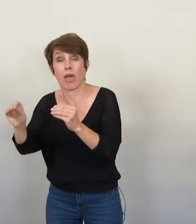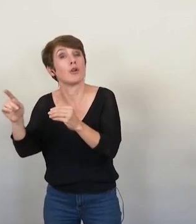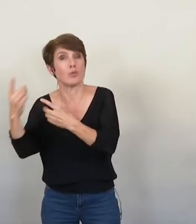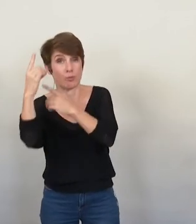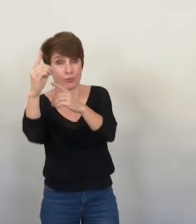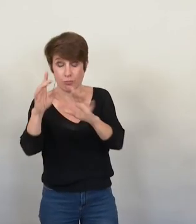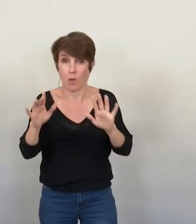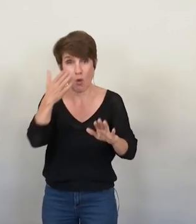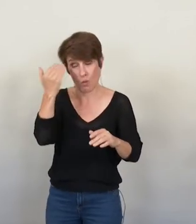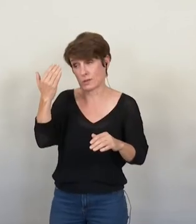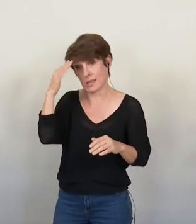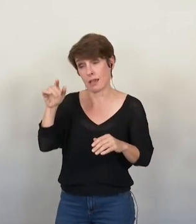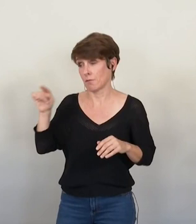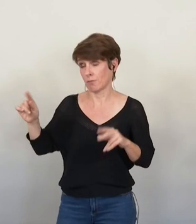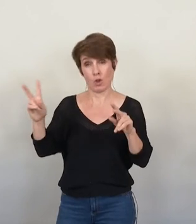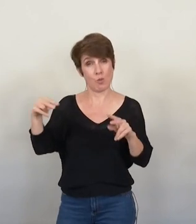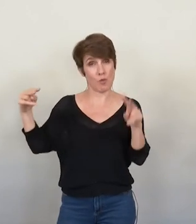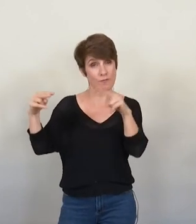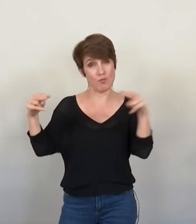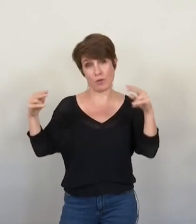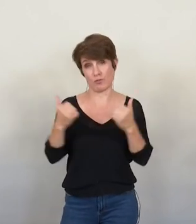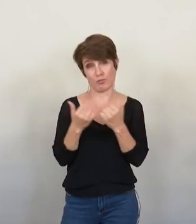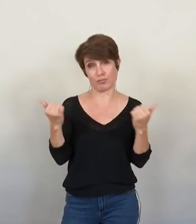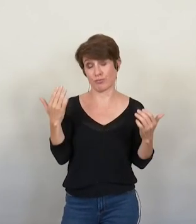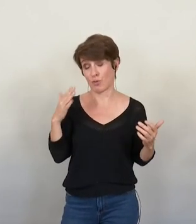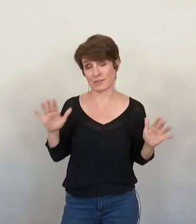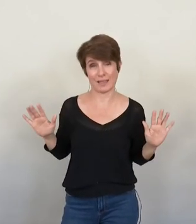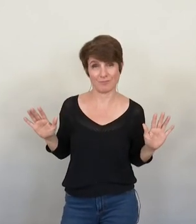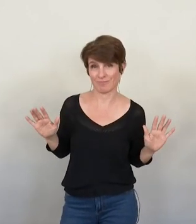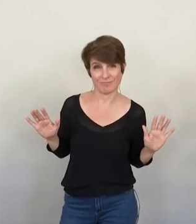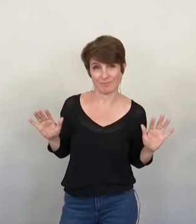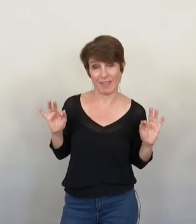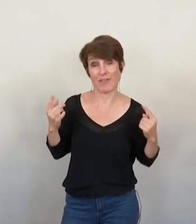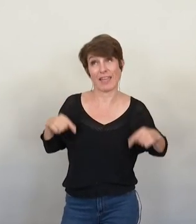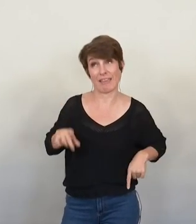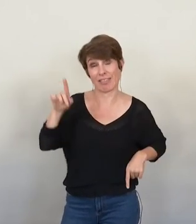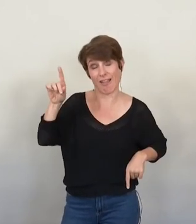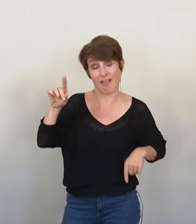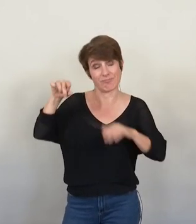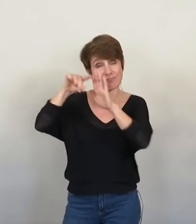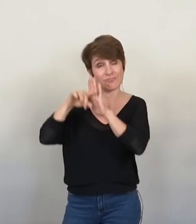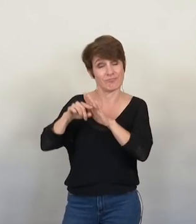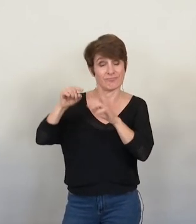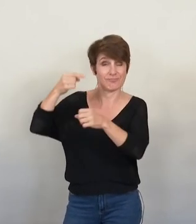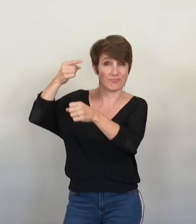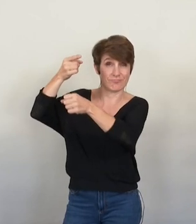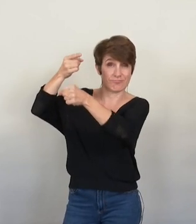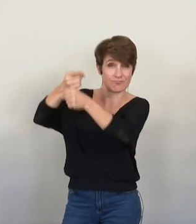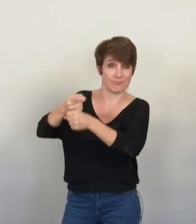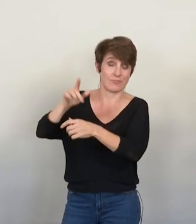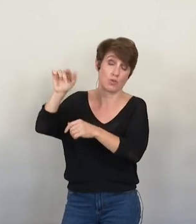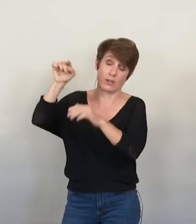regard différencié sur les obligations de l'État en la matière